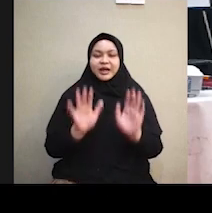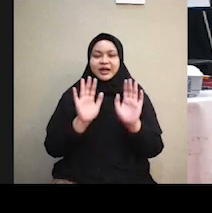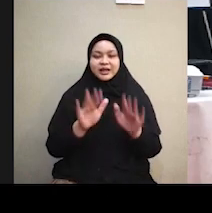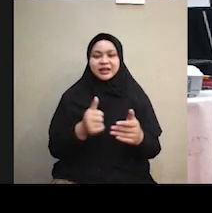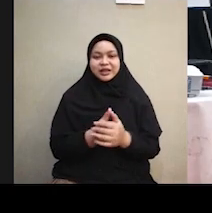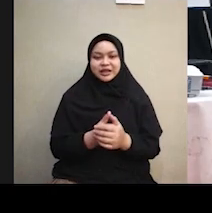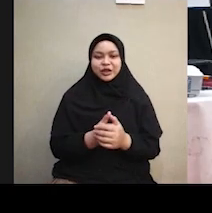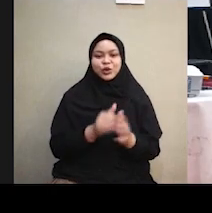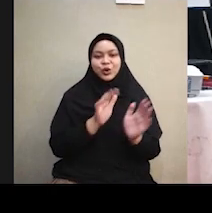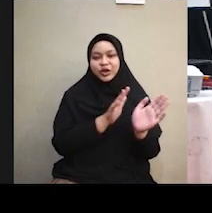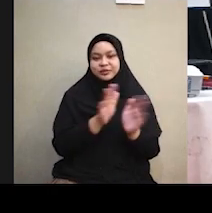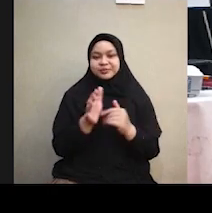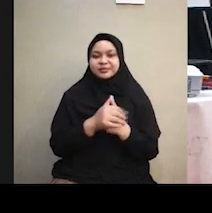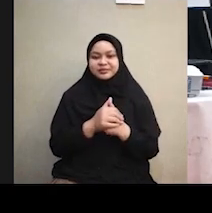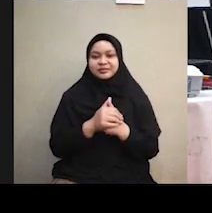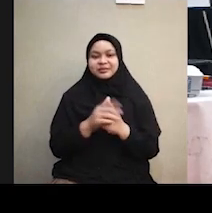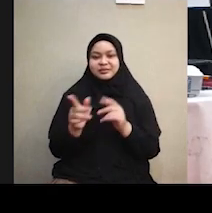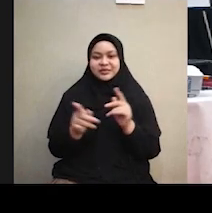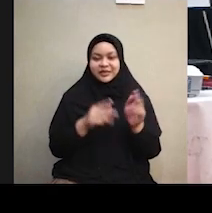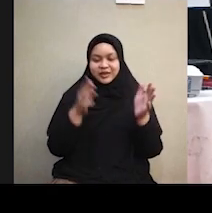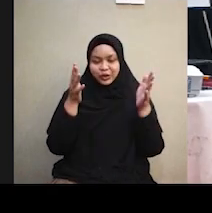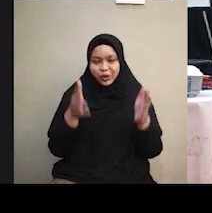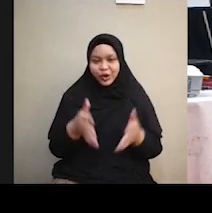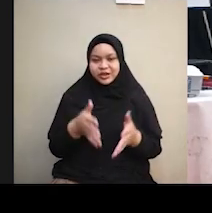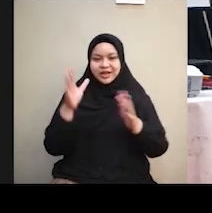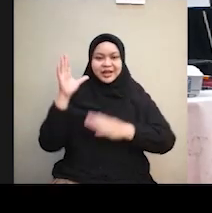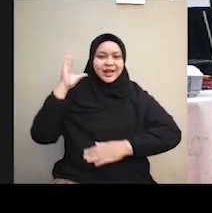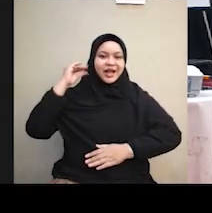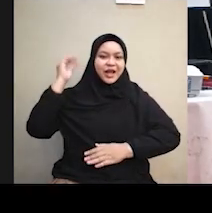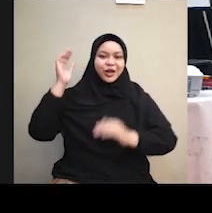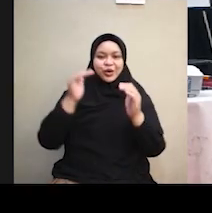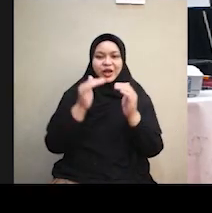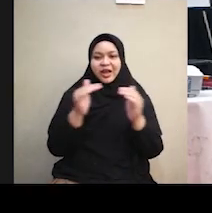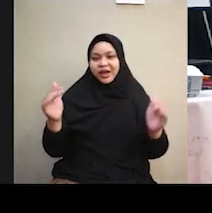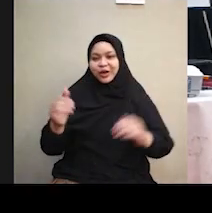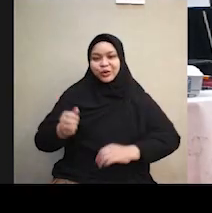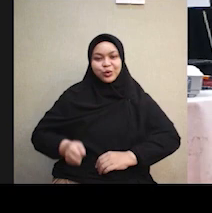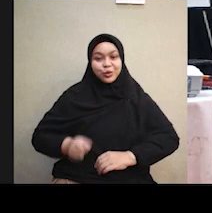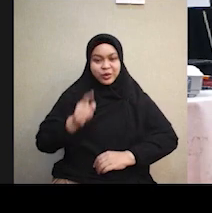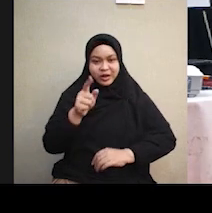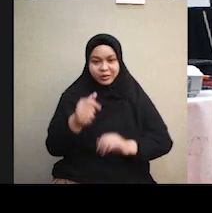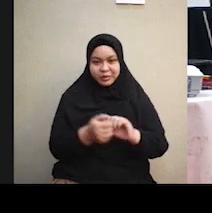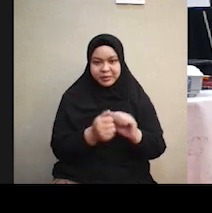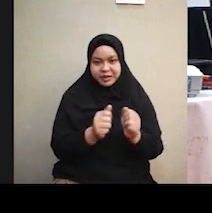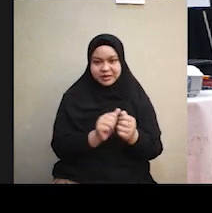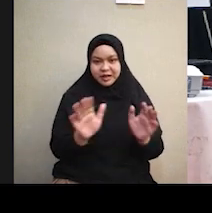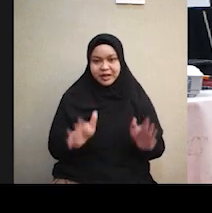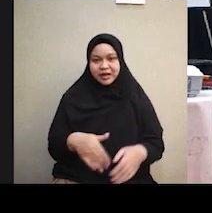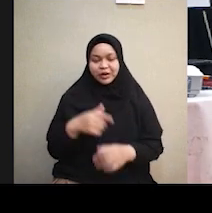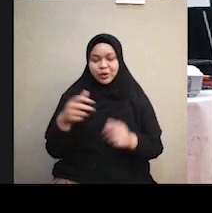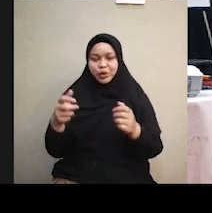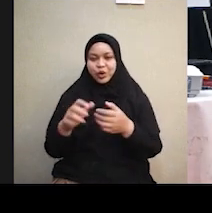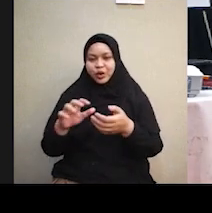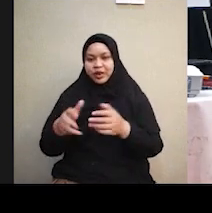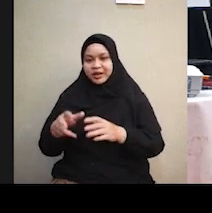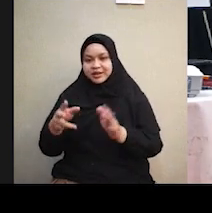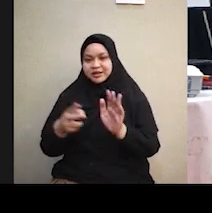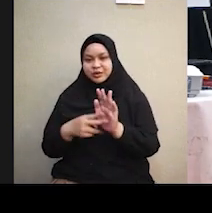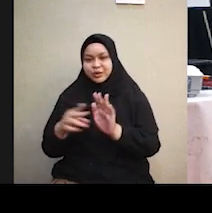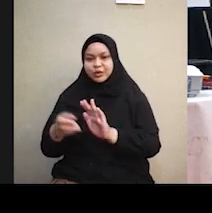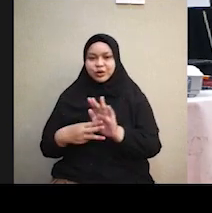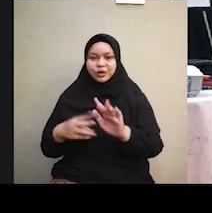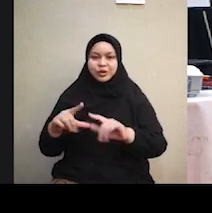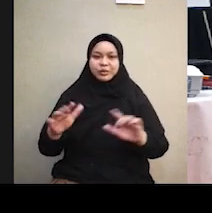itu mahasiswa berarti juga kalau dikonteks kan dengan isu keadilan dan hukum itu juga bermasalah ya konteks normanya bahkan konteks